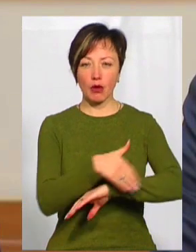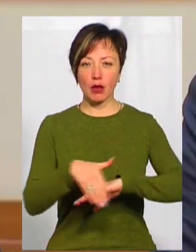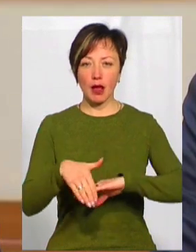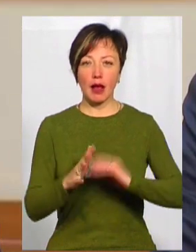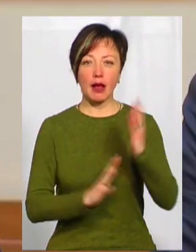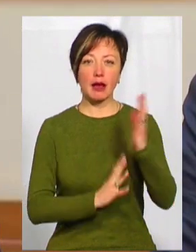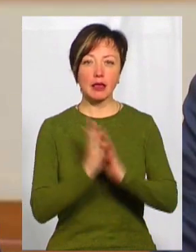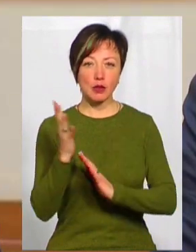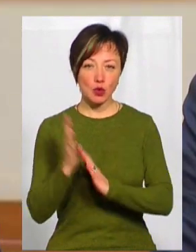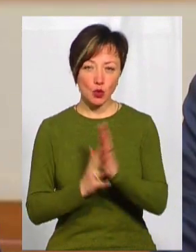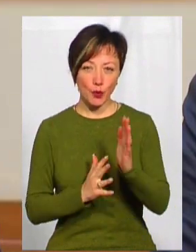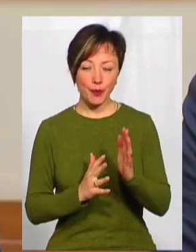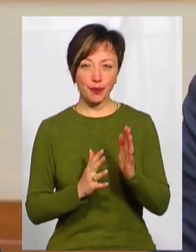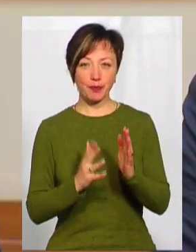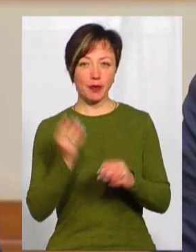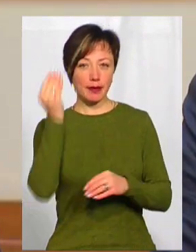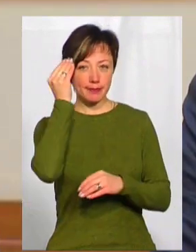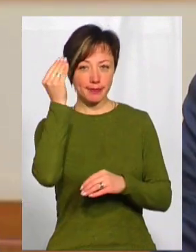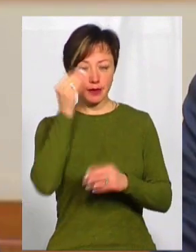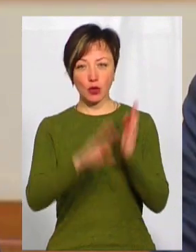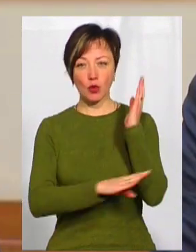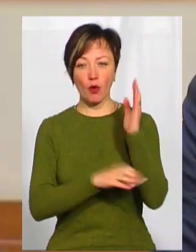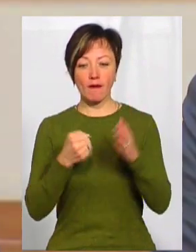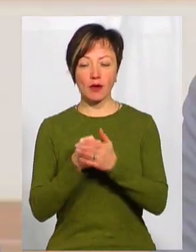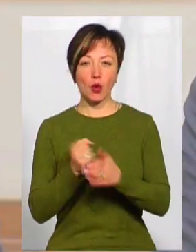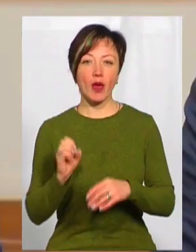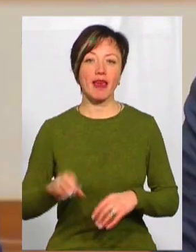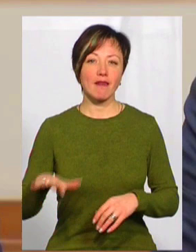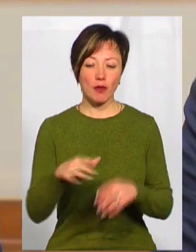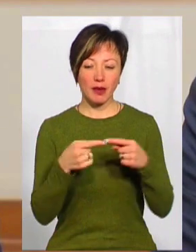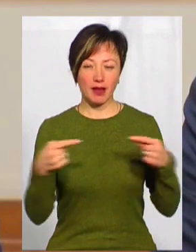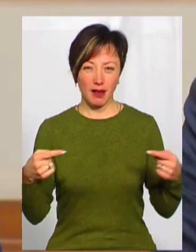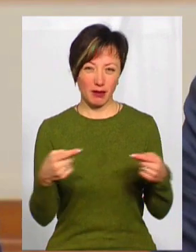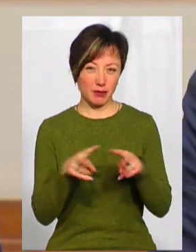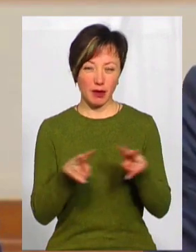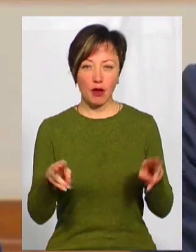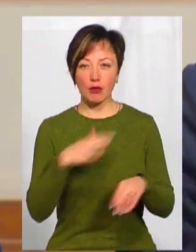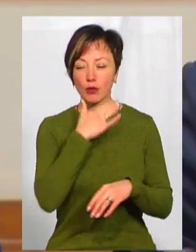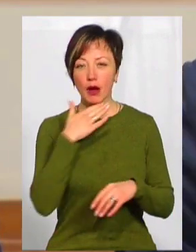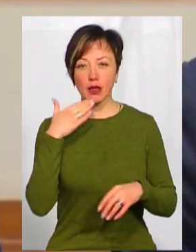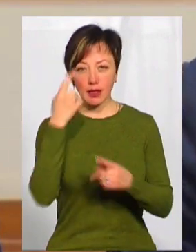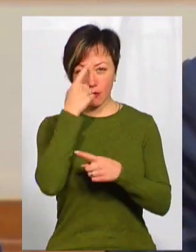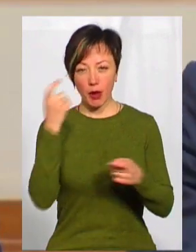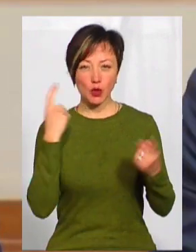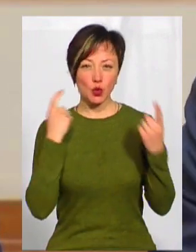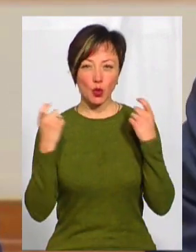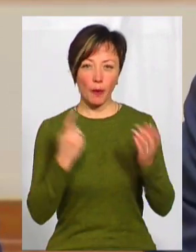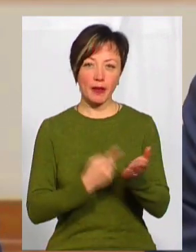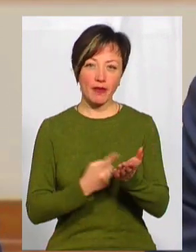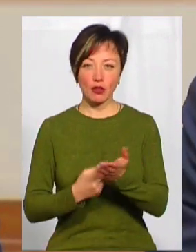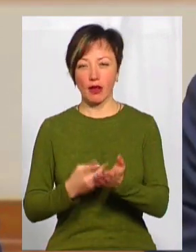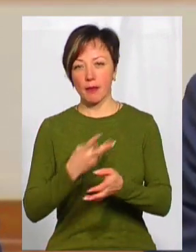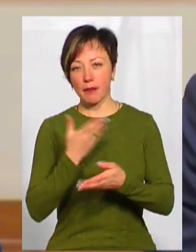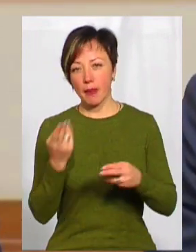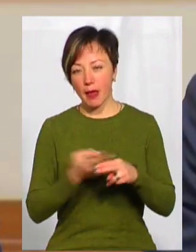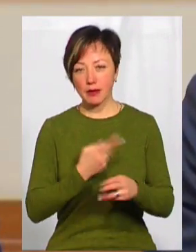лісу під виглядом дров до Європи і так далі, і тому подібне. У нас є дуже багато інформації, чуток, десь підтверджених, десь не